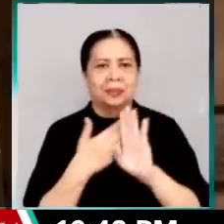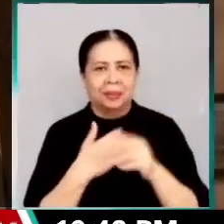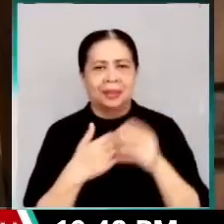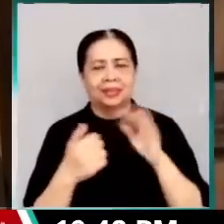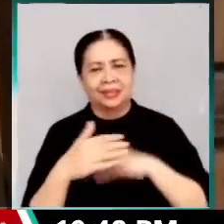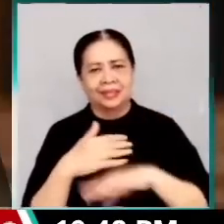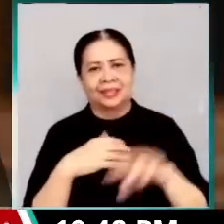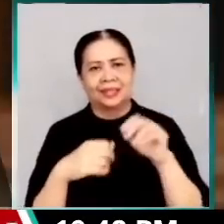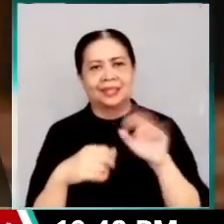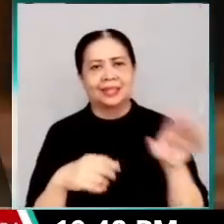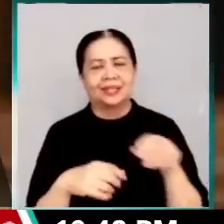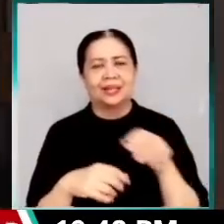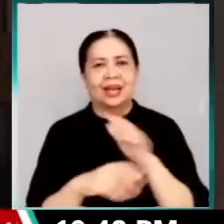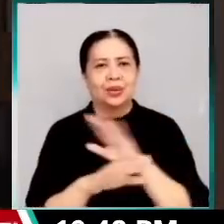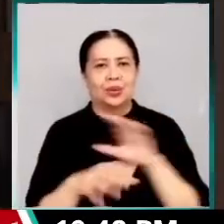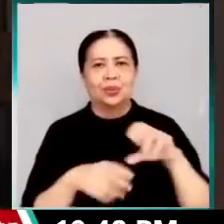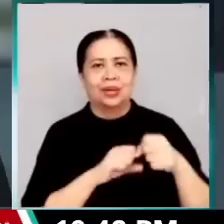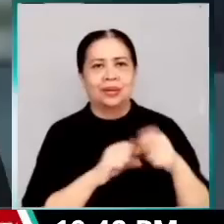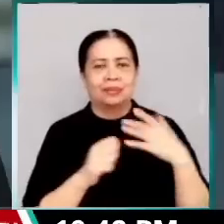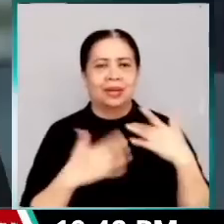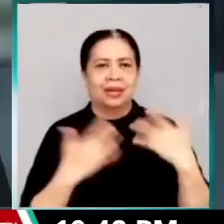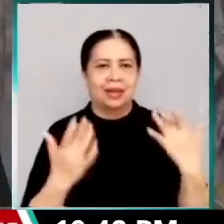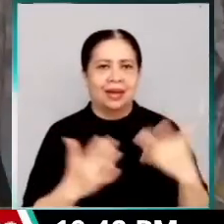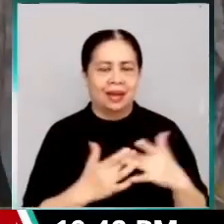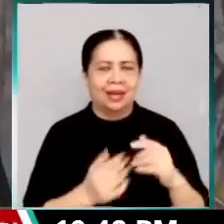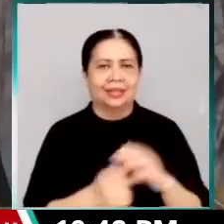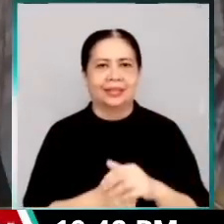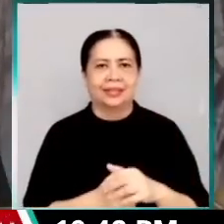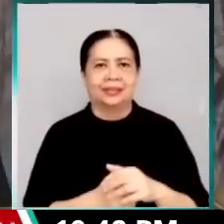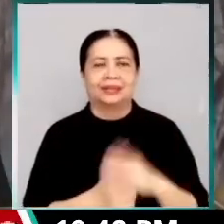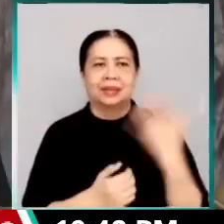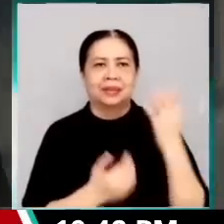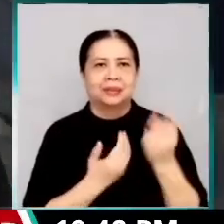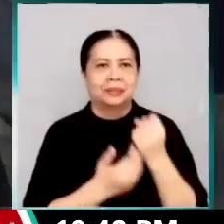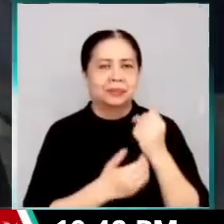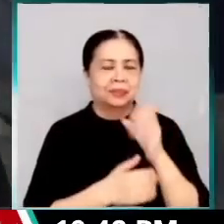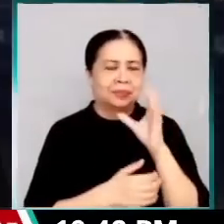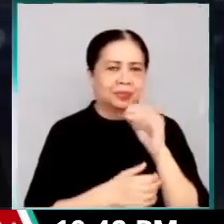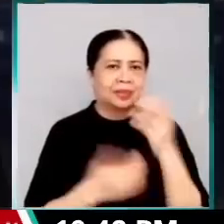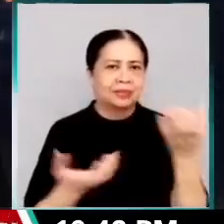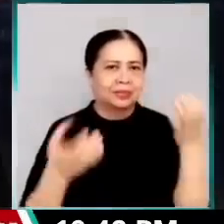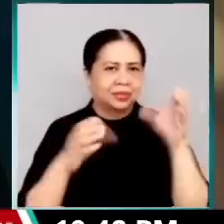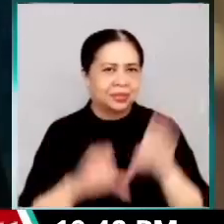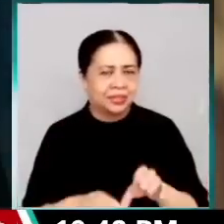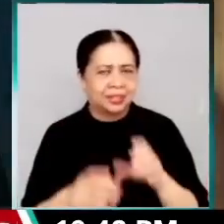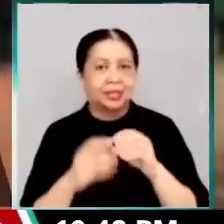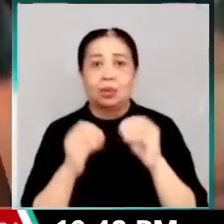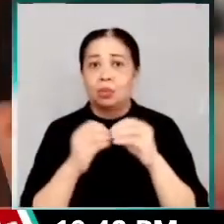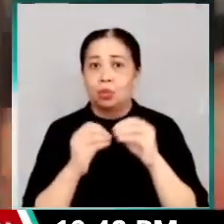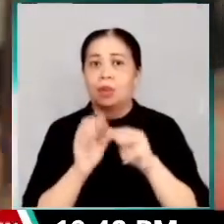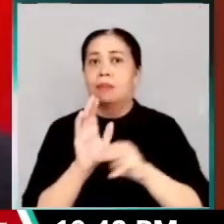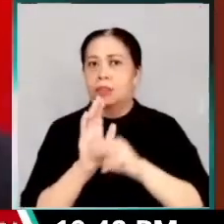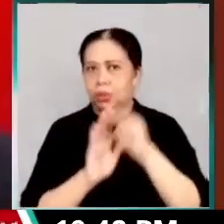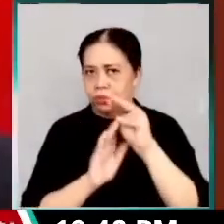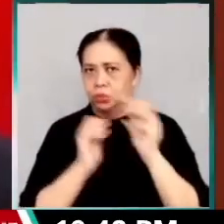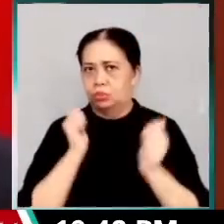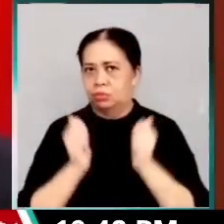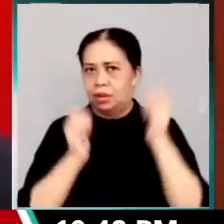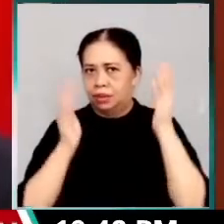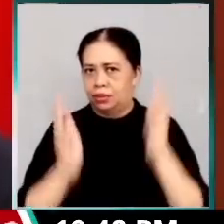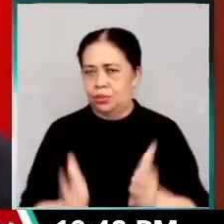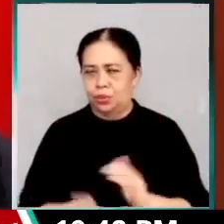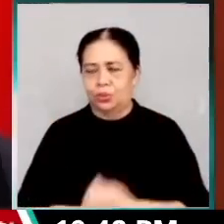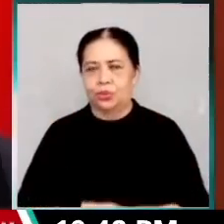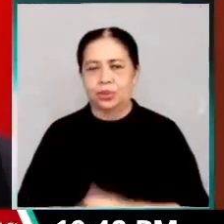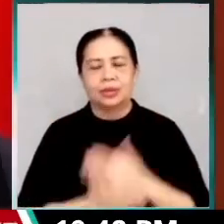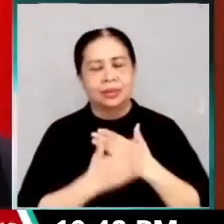My Heart. Mula sa pagiging boy next door, nabigyan daw siya ng chance na maging mas mature na actor. Honored and flattered naman